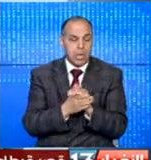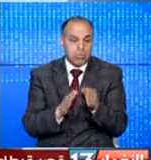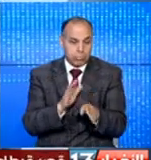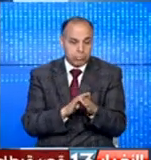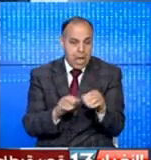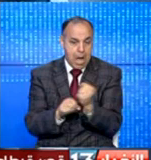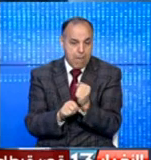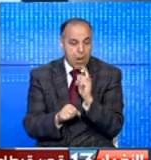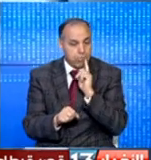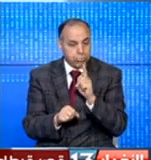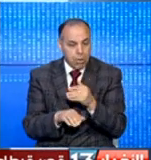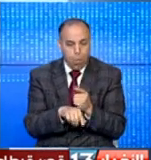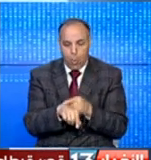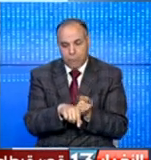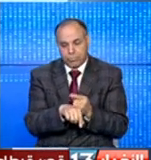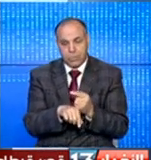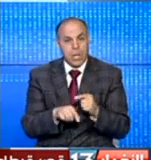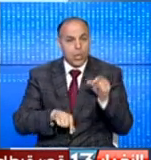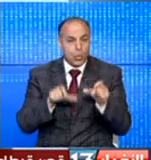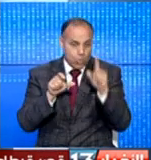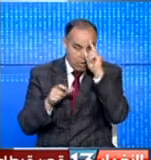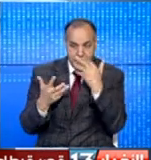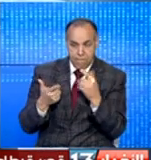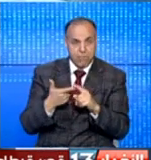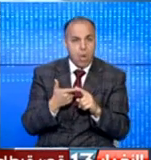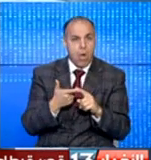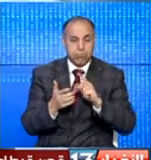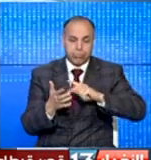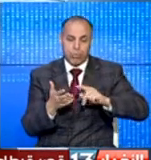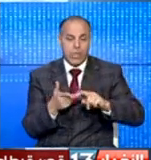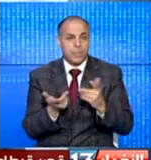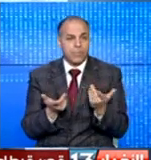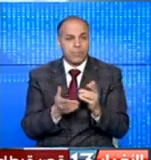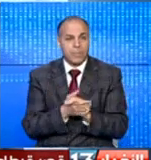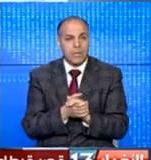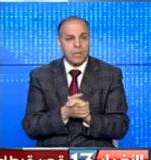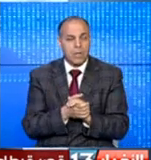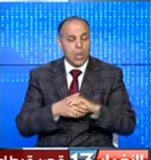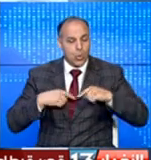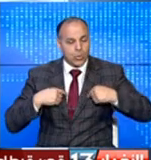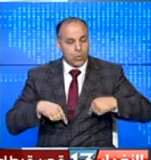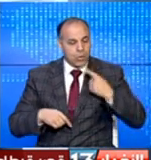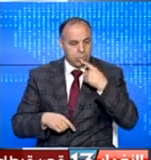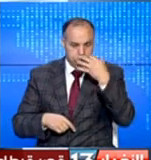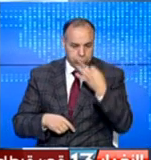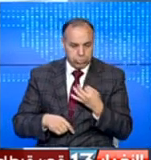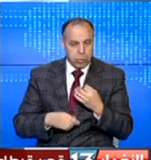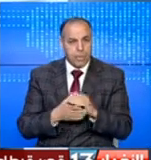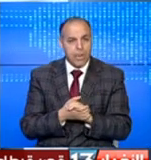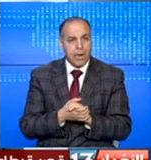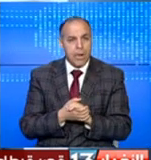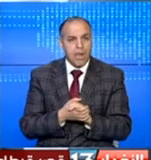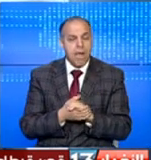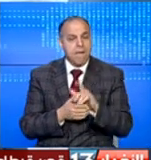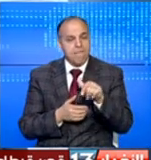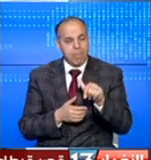في عملية تنفيذه في أسرع وقت، لأن التوانسة في حاجة إلى تنفيذ فقر بغض. السيد رئيس الحكومة وعد بأن يكون